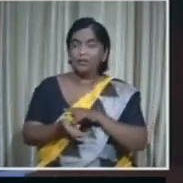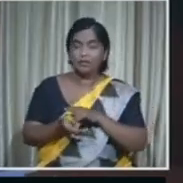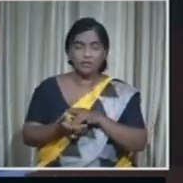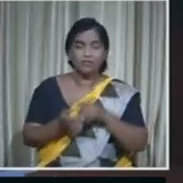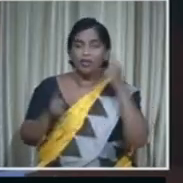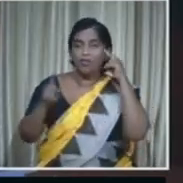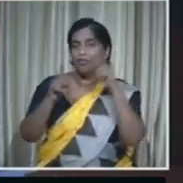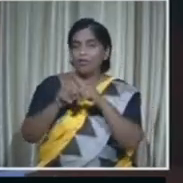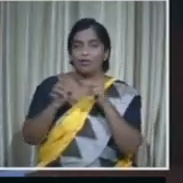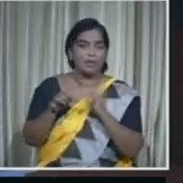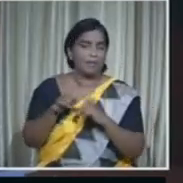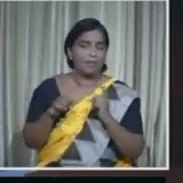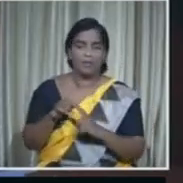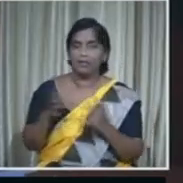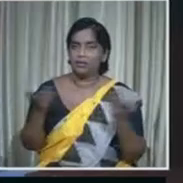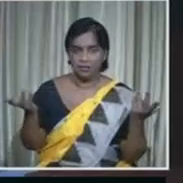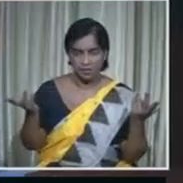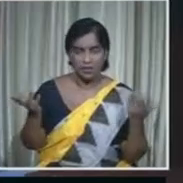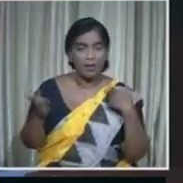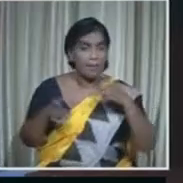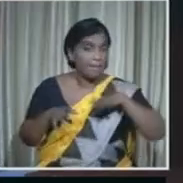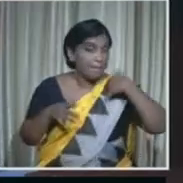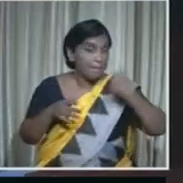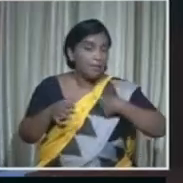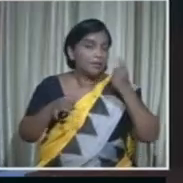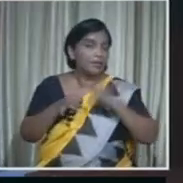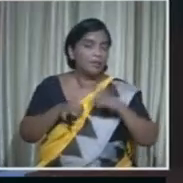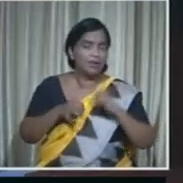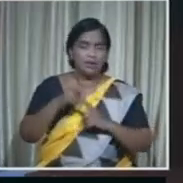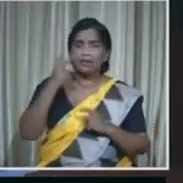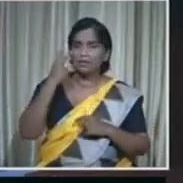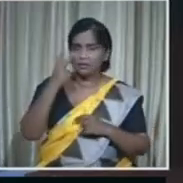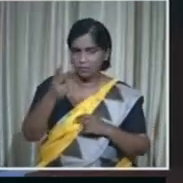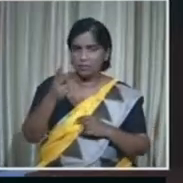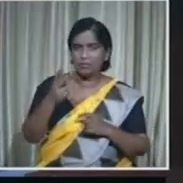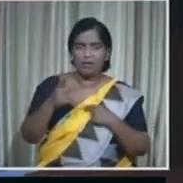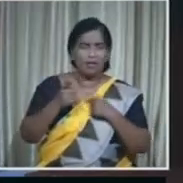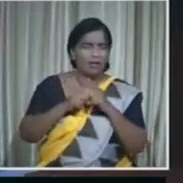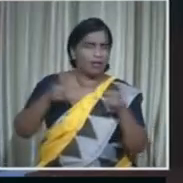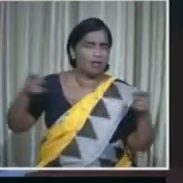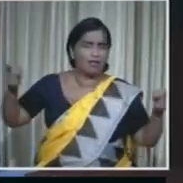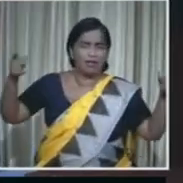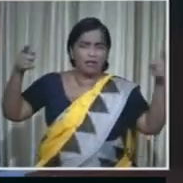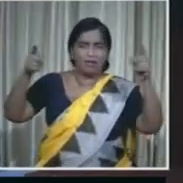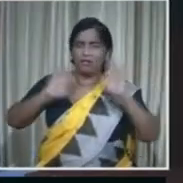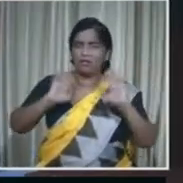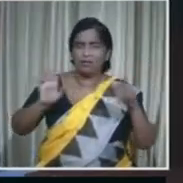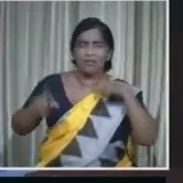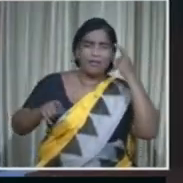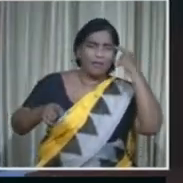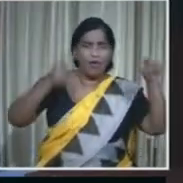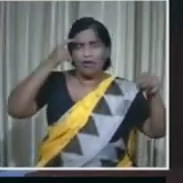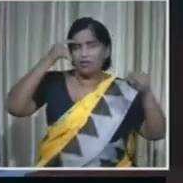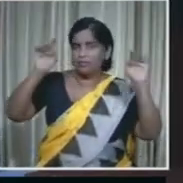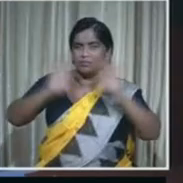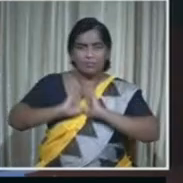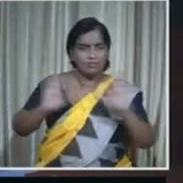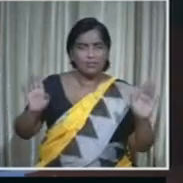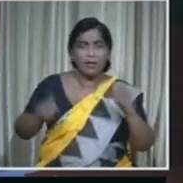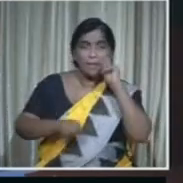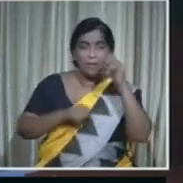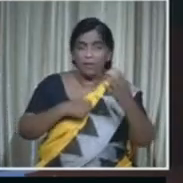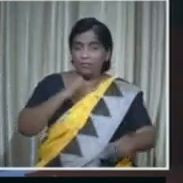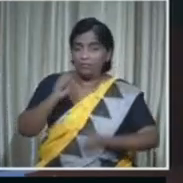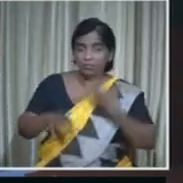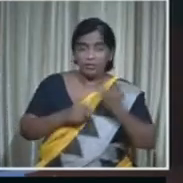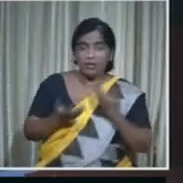නේ කේන්ද්‍රීය ප්‍රශ්න දෙක මොකද්ද අපි වටේ යන්න එපා එහෙම අත ගන්න එපා තව තවත් ජනතාව කෝපයට